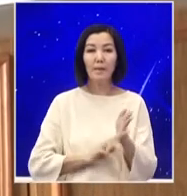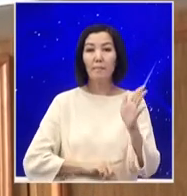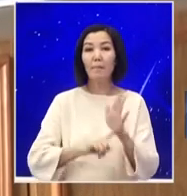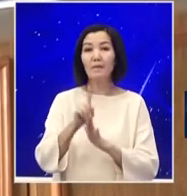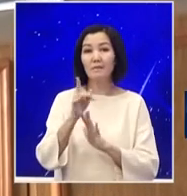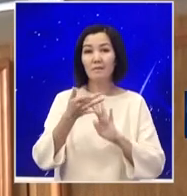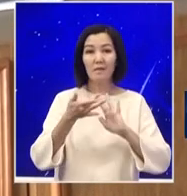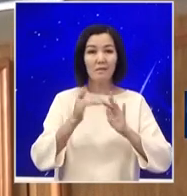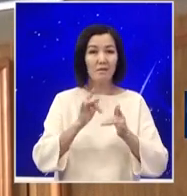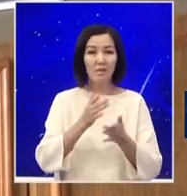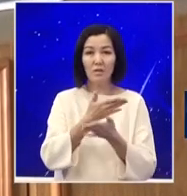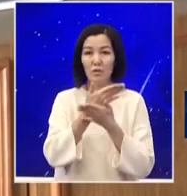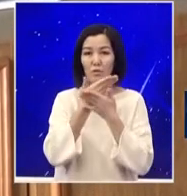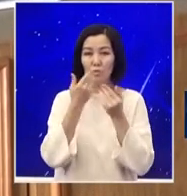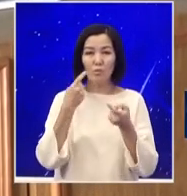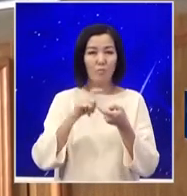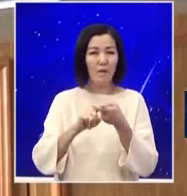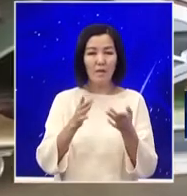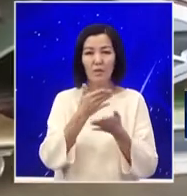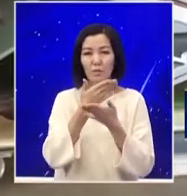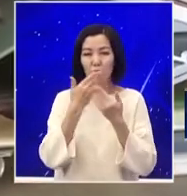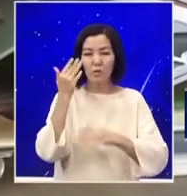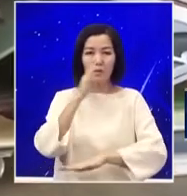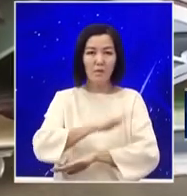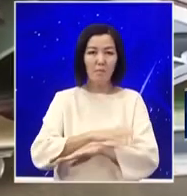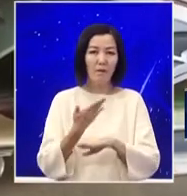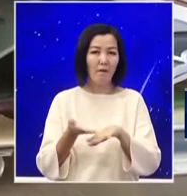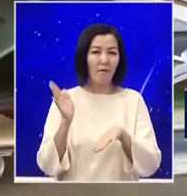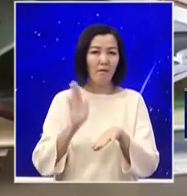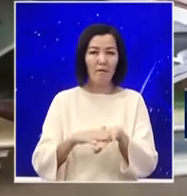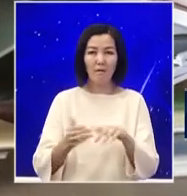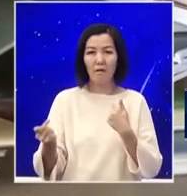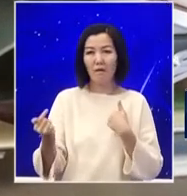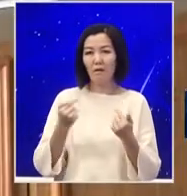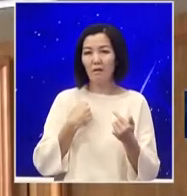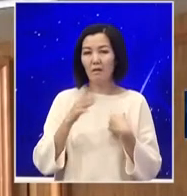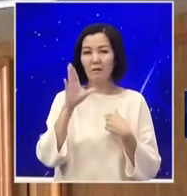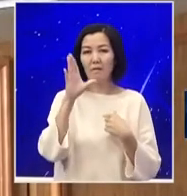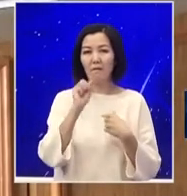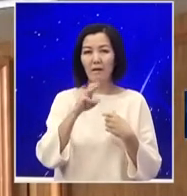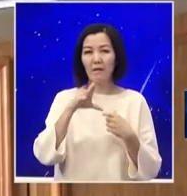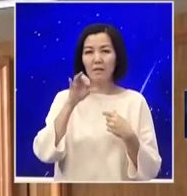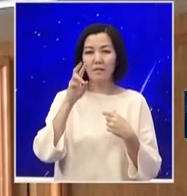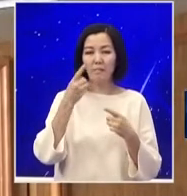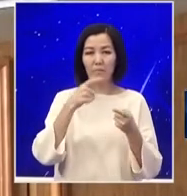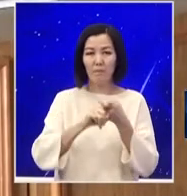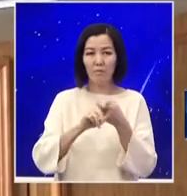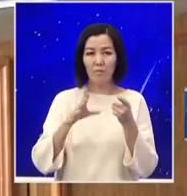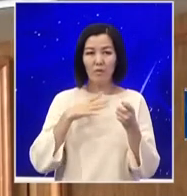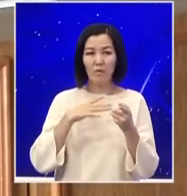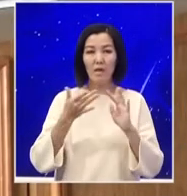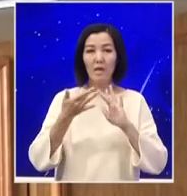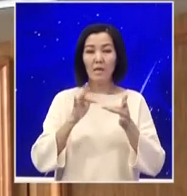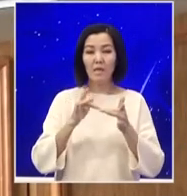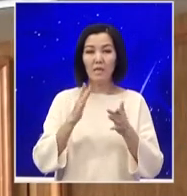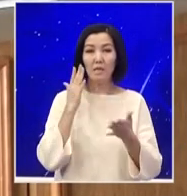стаған жоқ. Сабақ қиын болды. Балалар қатты қиналды, WhatsApp-пен оқыды. Осы интернет қойғанна бері бәрі